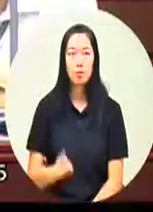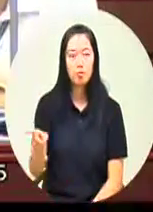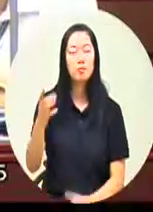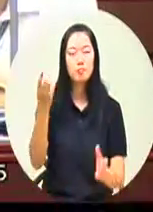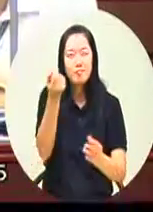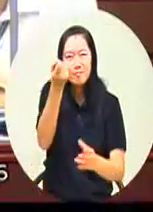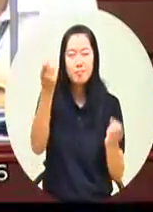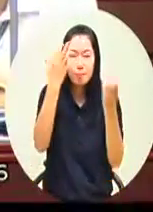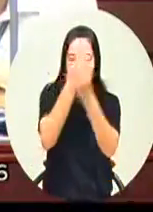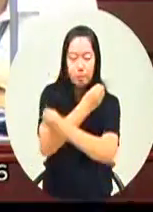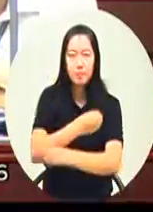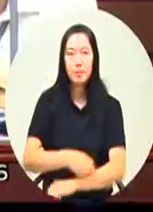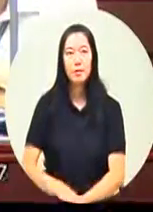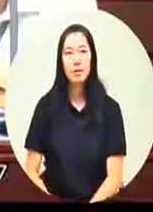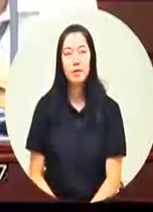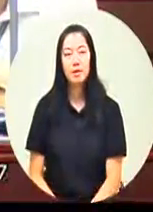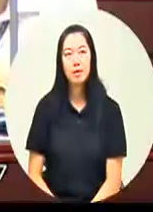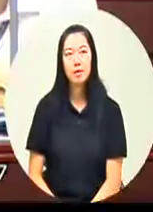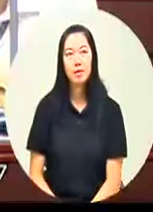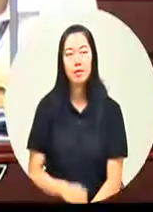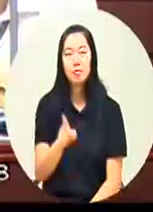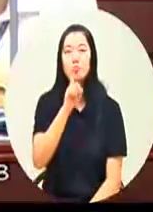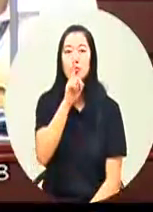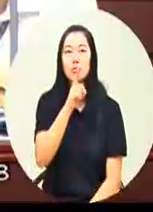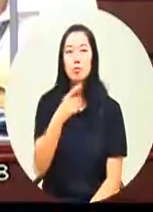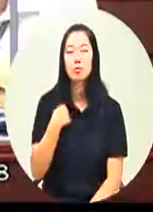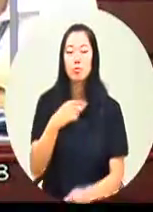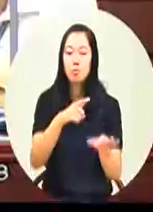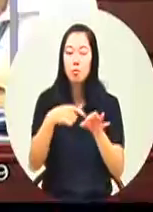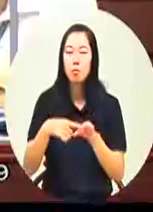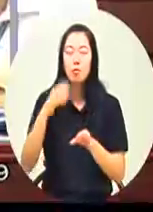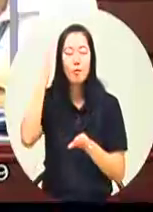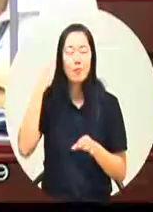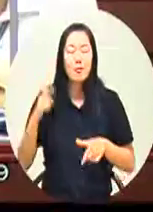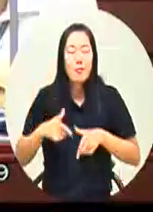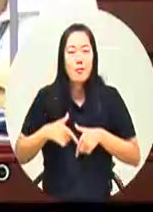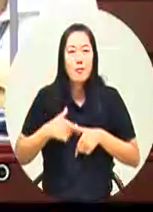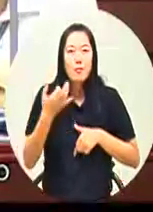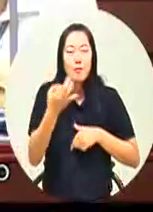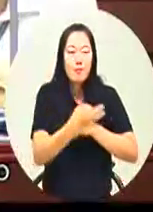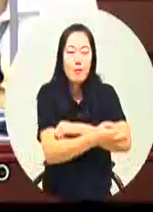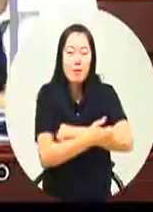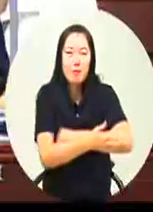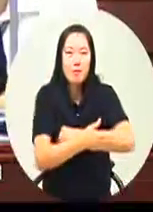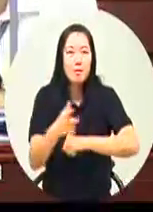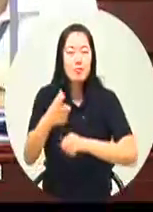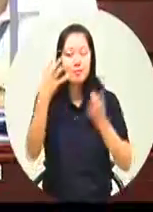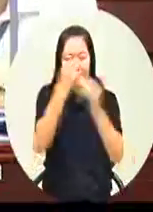解，说我们是在赚黑心钱，这个是很大的误会啦。